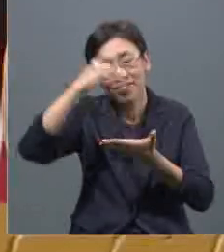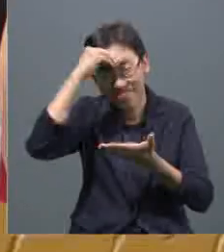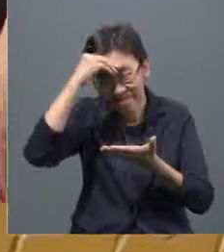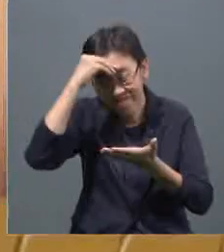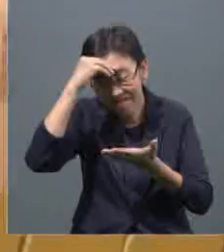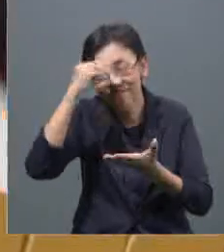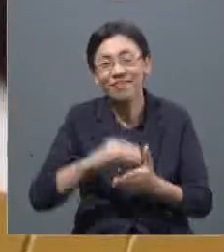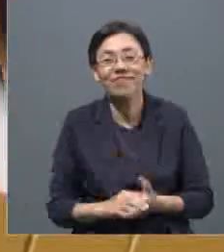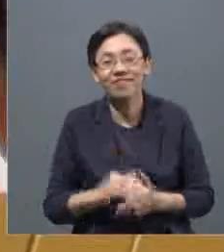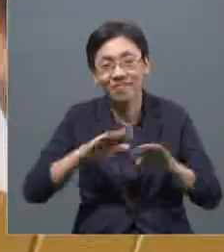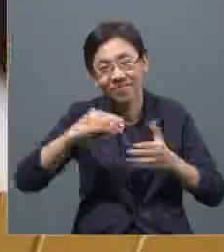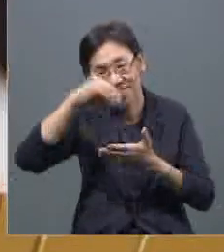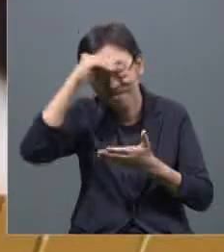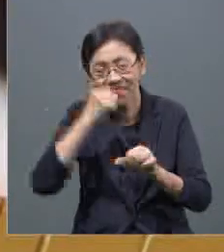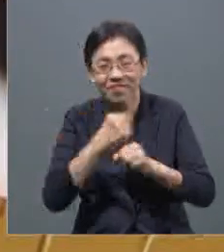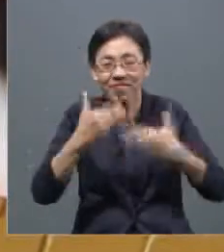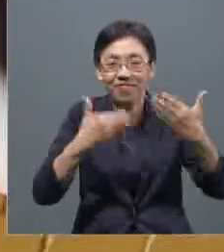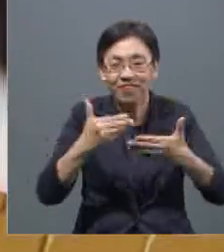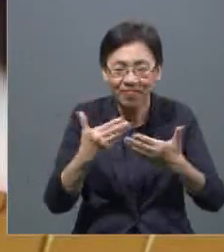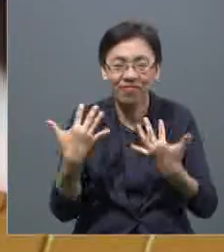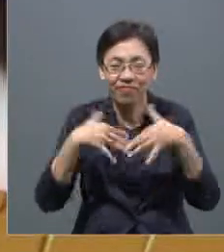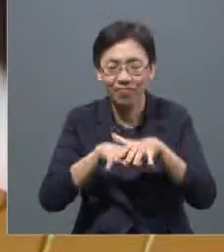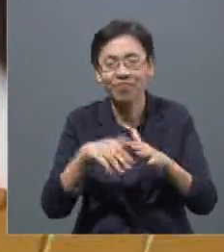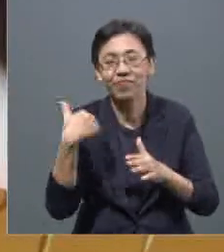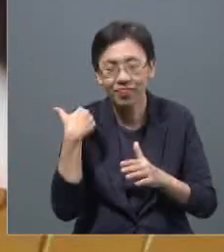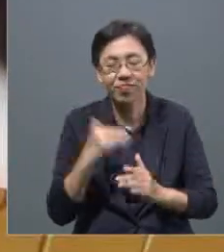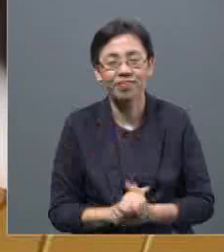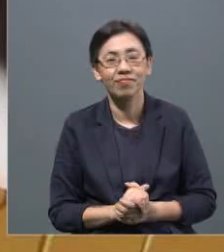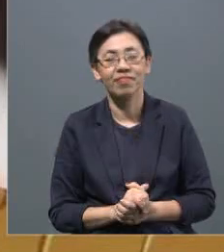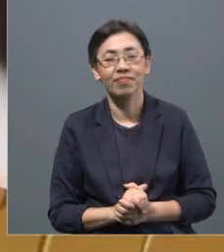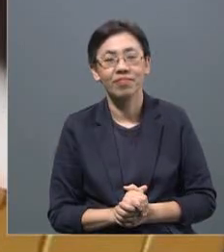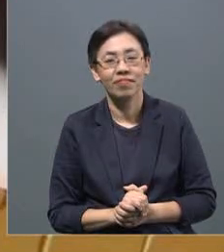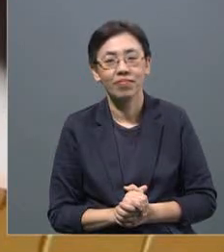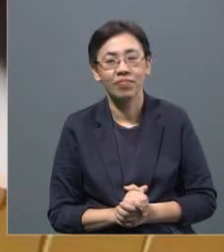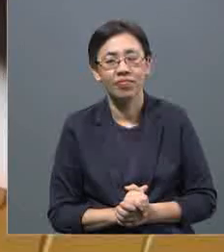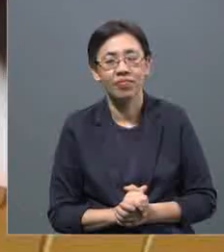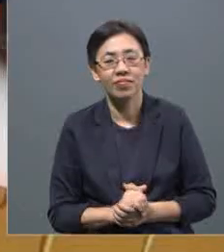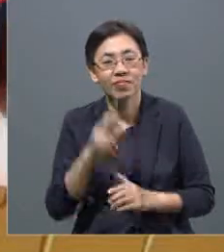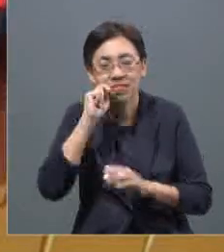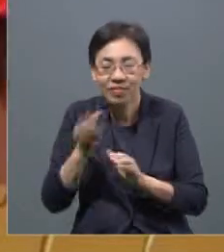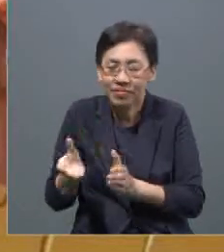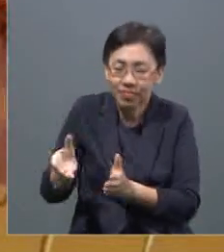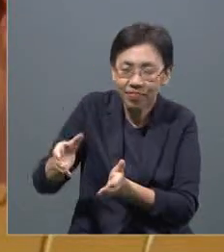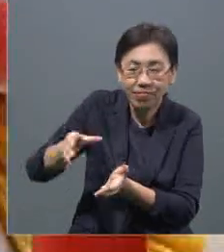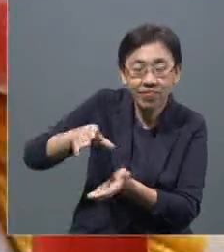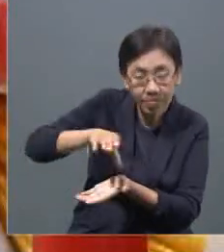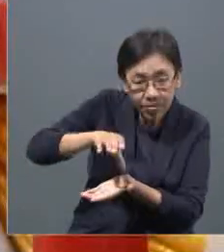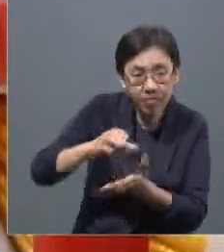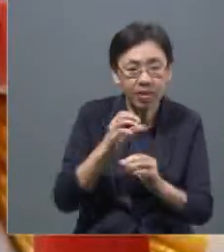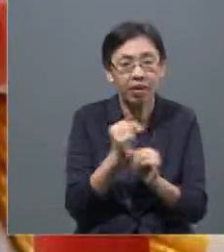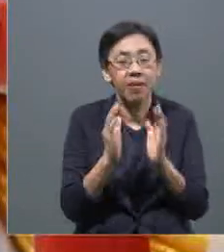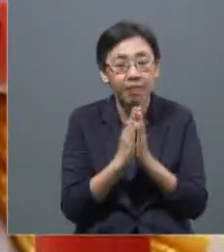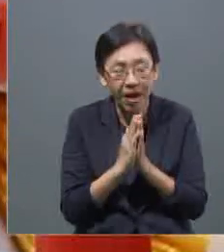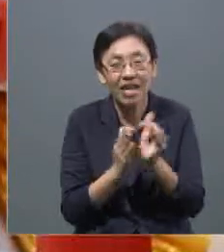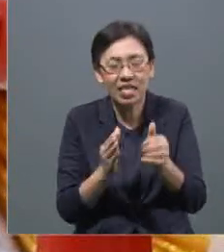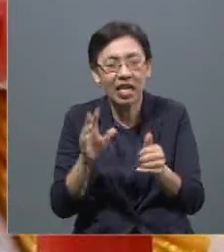กๆนะครับเดินทางมาร่วมกิจกรรมที่จัดขึ้นด้วยจากนั้นได้ทำพิธีฮดสงนะครับหรือส่งน้ำพระพุทธรูปองค์พระรับจำล